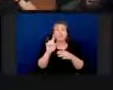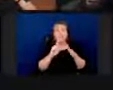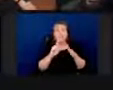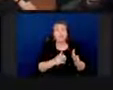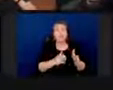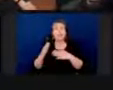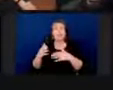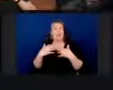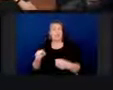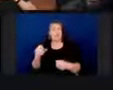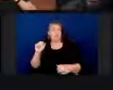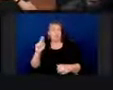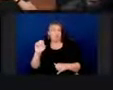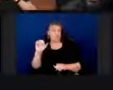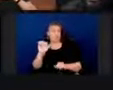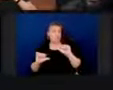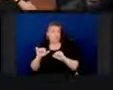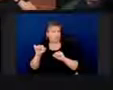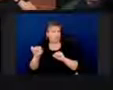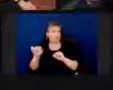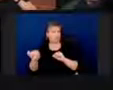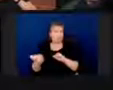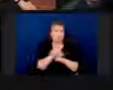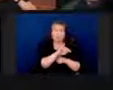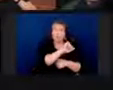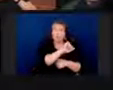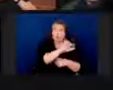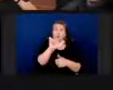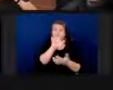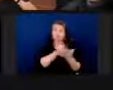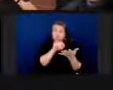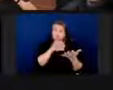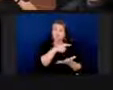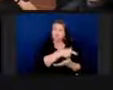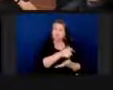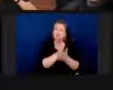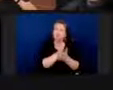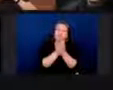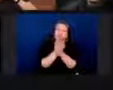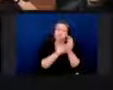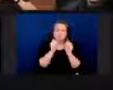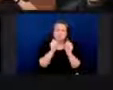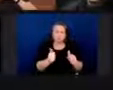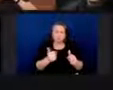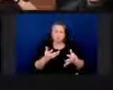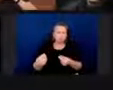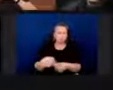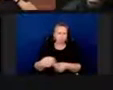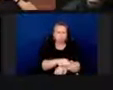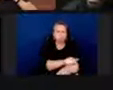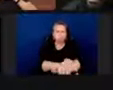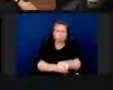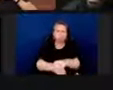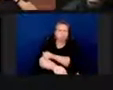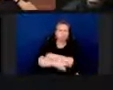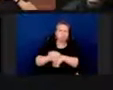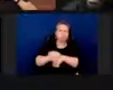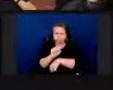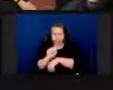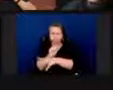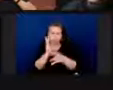أن يتعلموا أشياء أخرى على سبيل المثال تتماشى مع الهندسة وما إلى